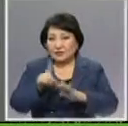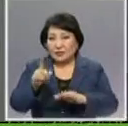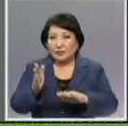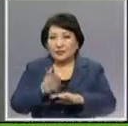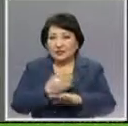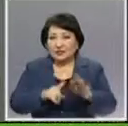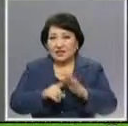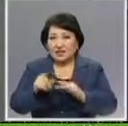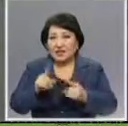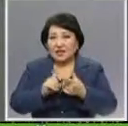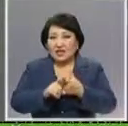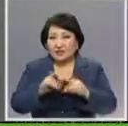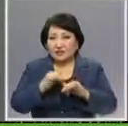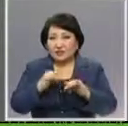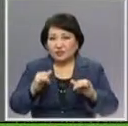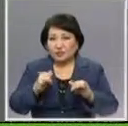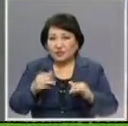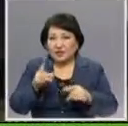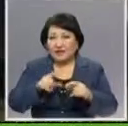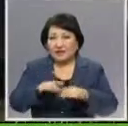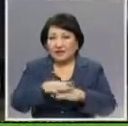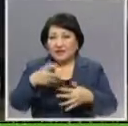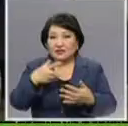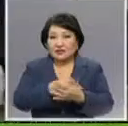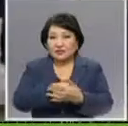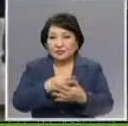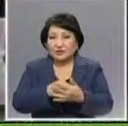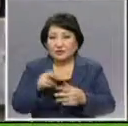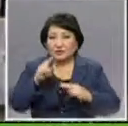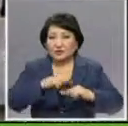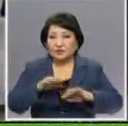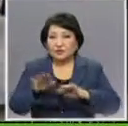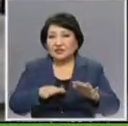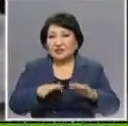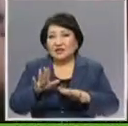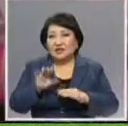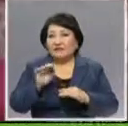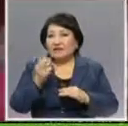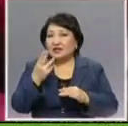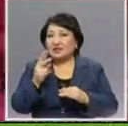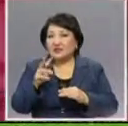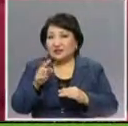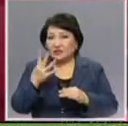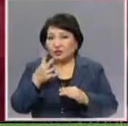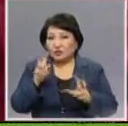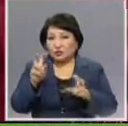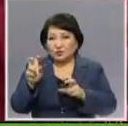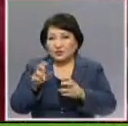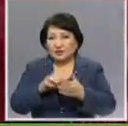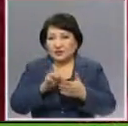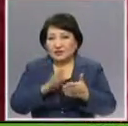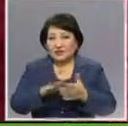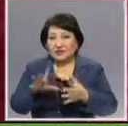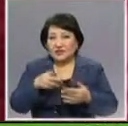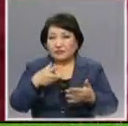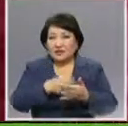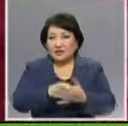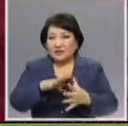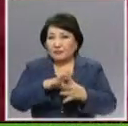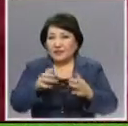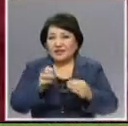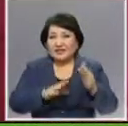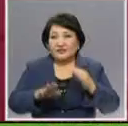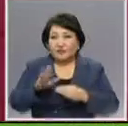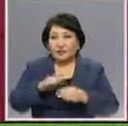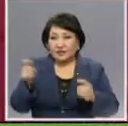кезеңде халыққа екпе егу жұмыстары жүргізілуде. Қазіргі кезде елде вакциналардың 4 түрі тіркелген. Ол екпелердің барлығы Еуропадан